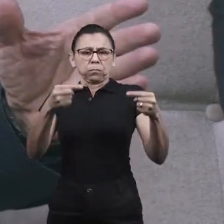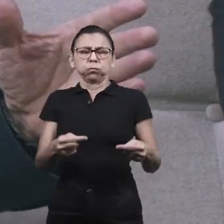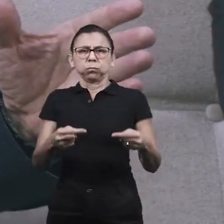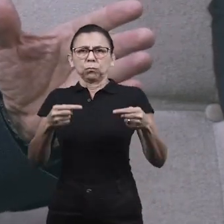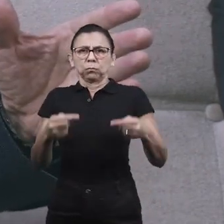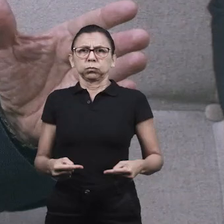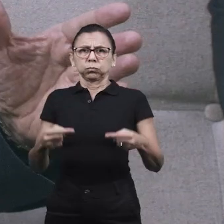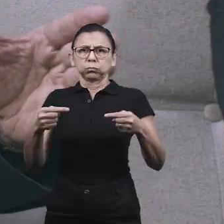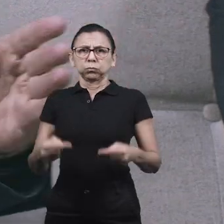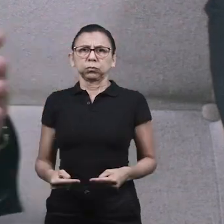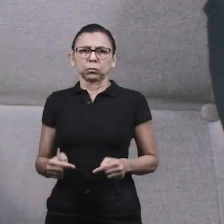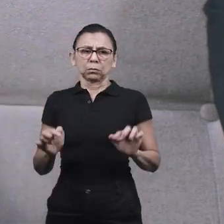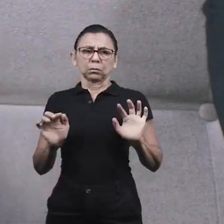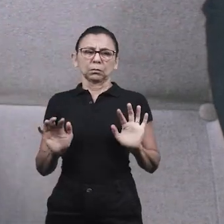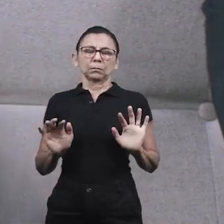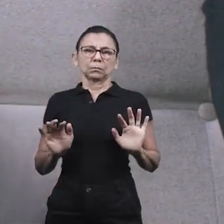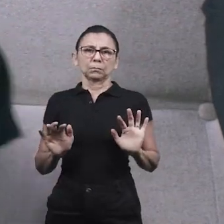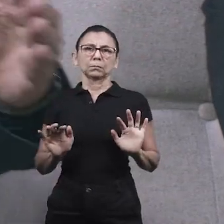Donc,